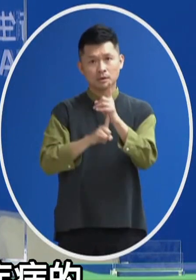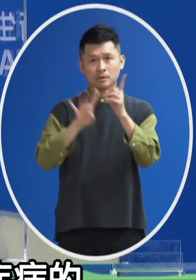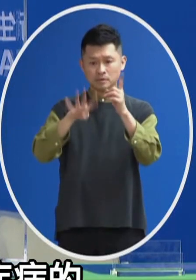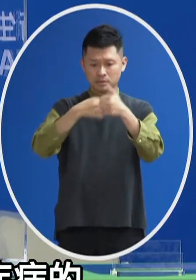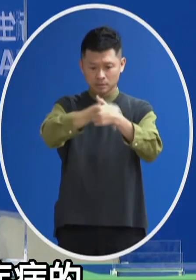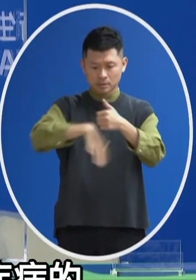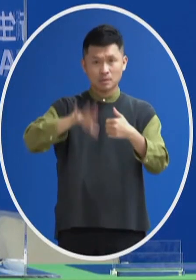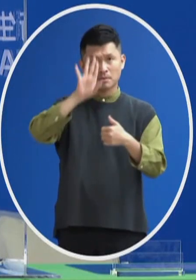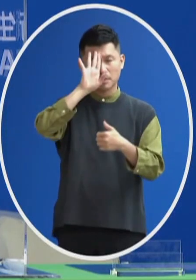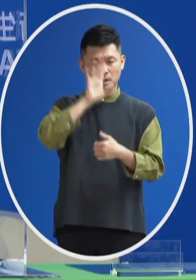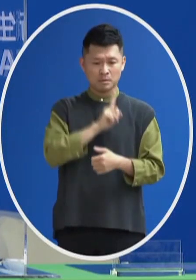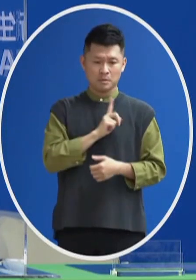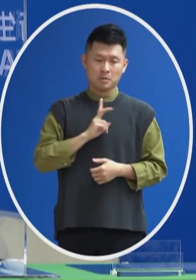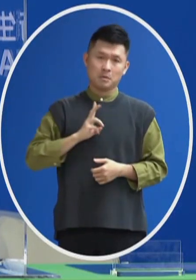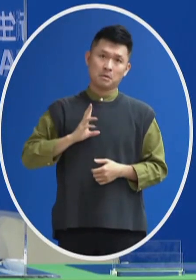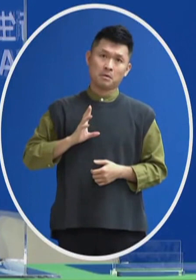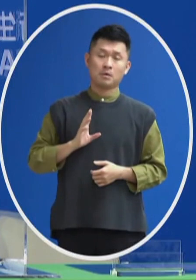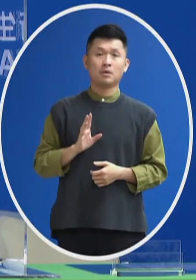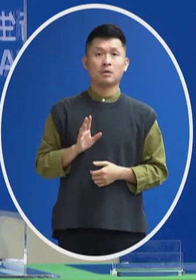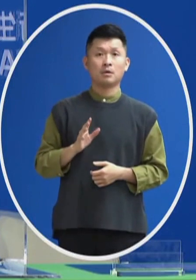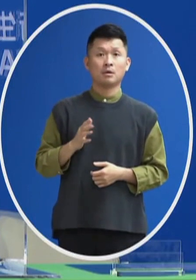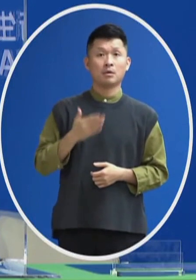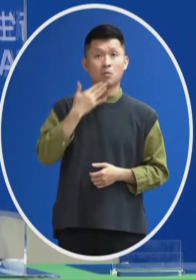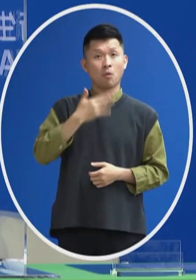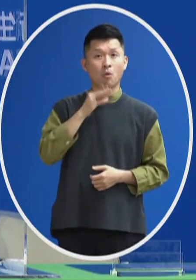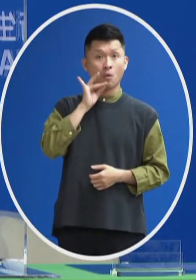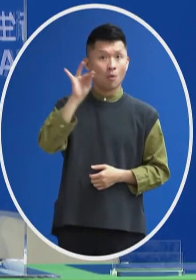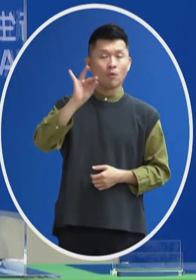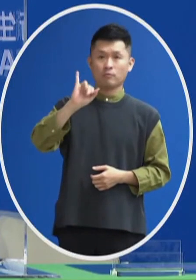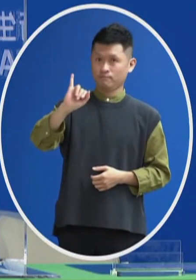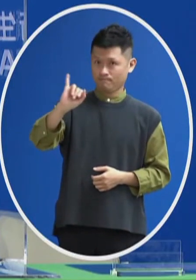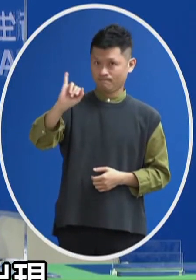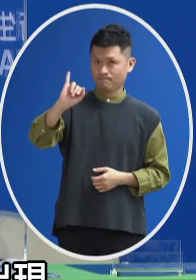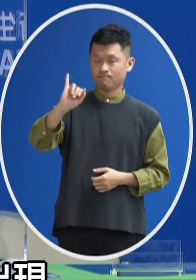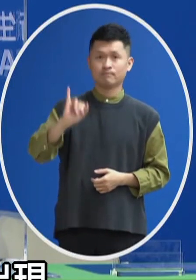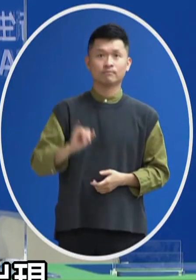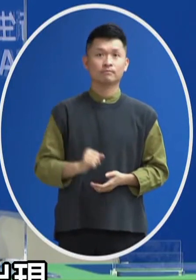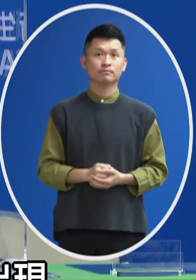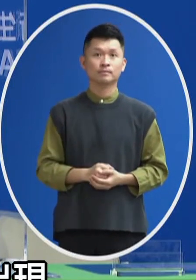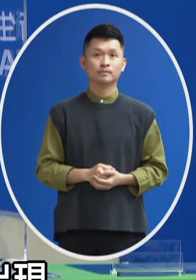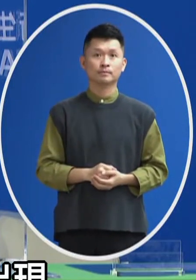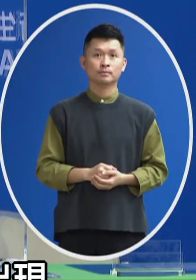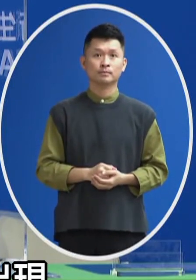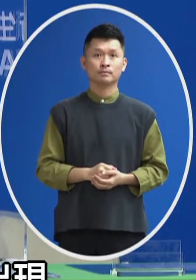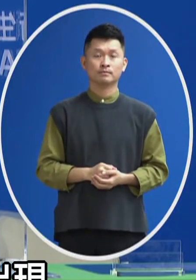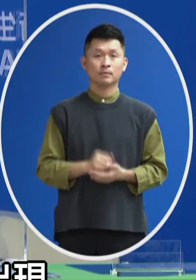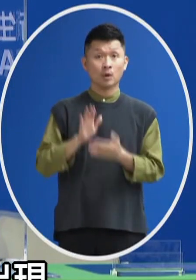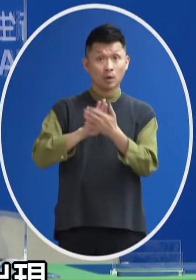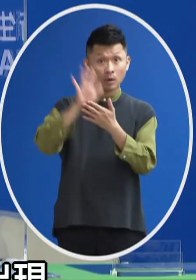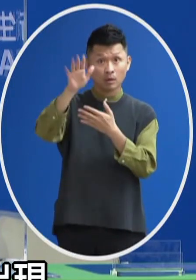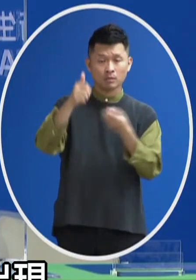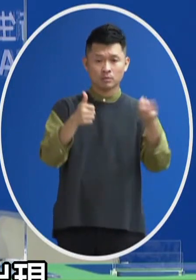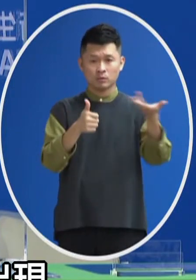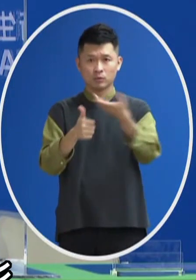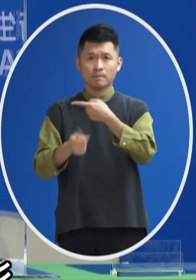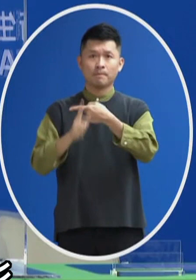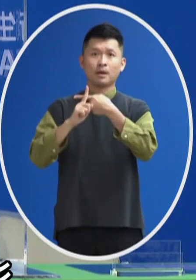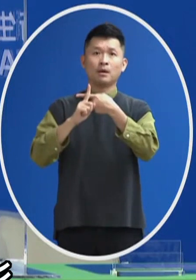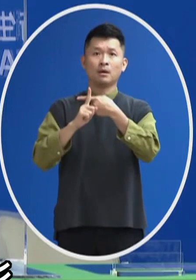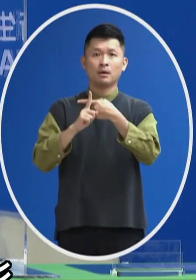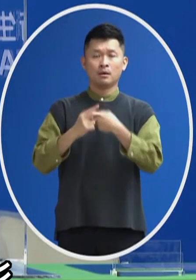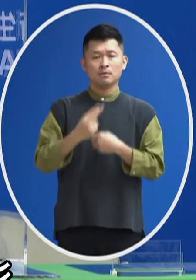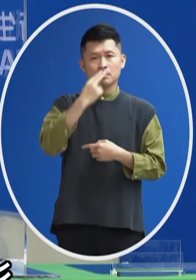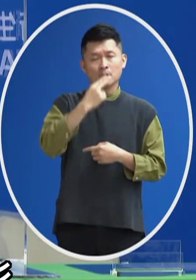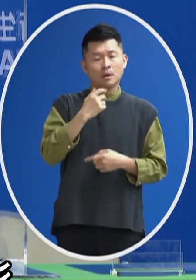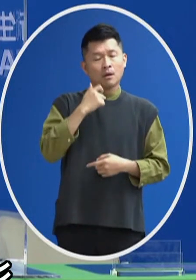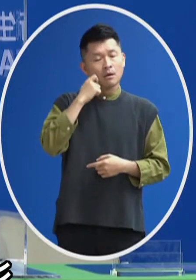疾病的一位这个100岁的女性本身就是有后来染疫出现这个呼吸衰竭的